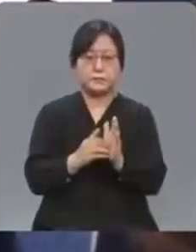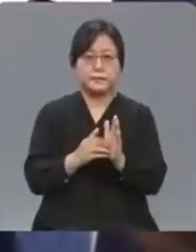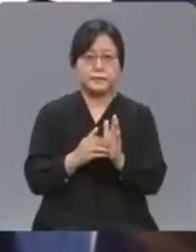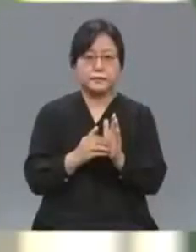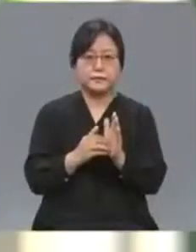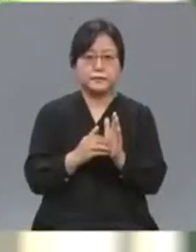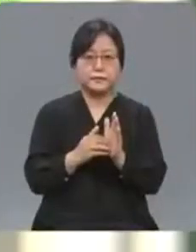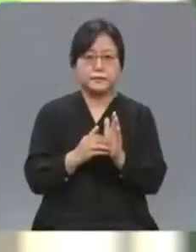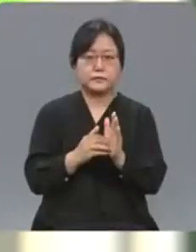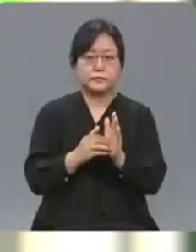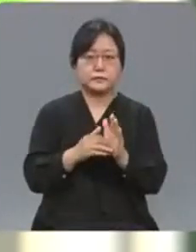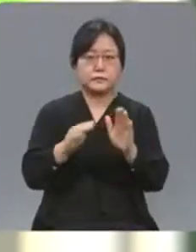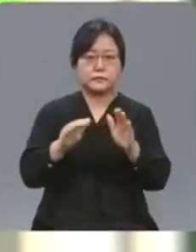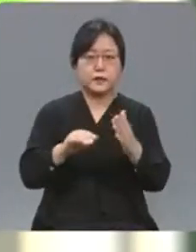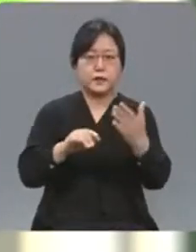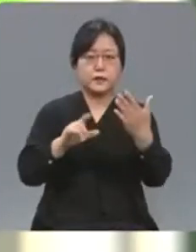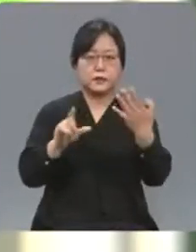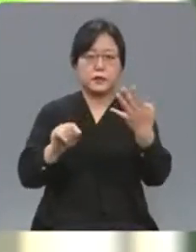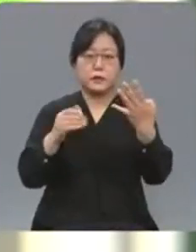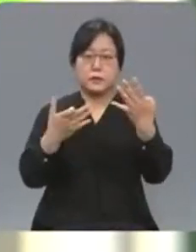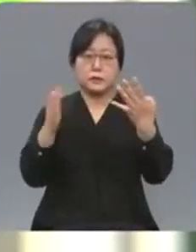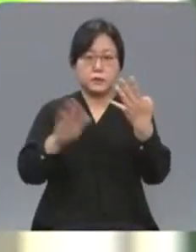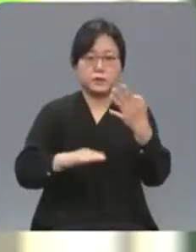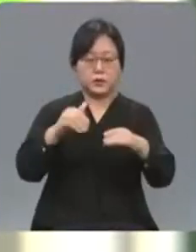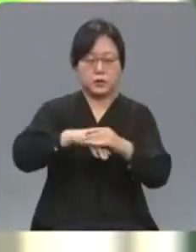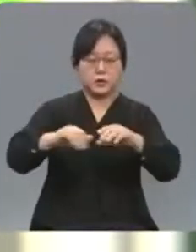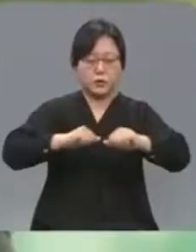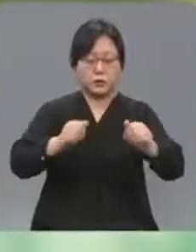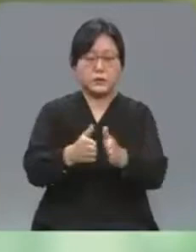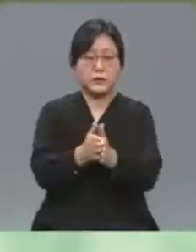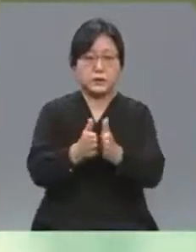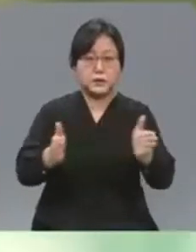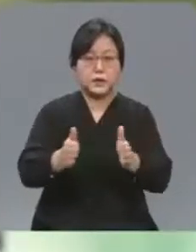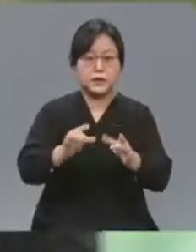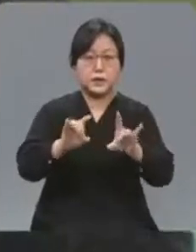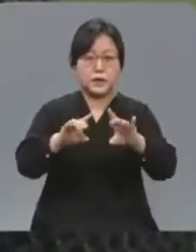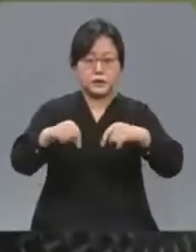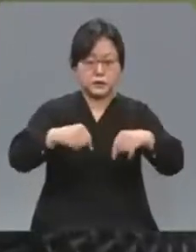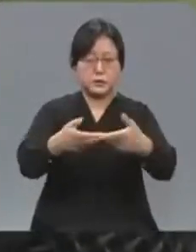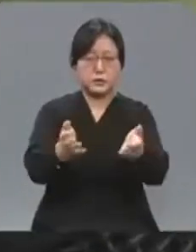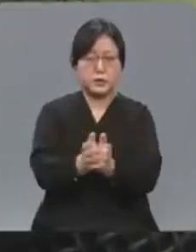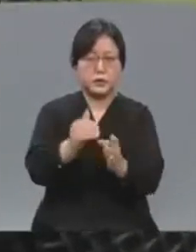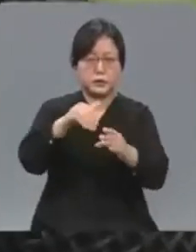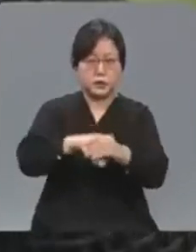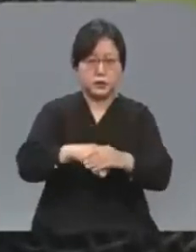마쳤습니다. 오는 19일부터 선거운동이 시작되는 가운데 각 정당은